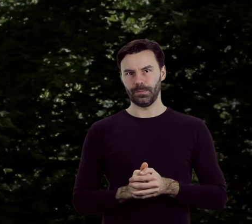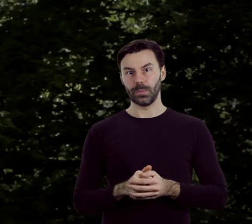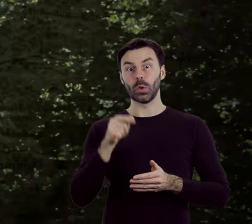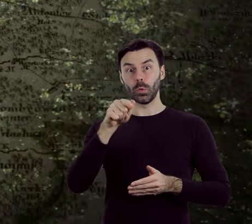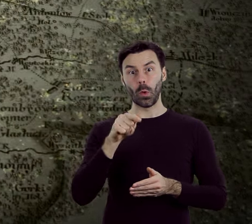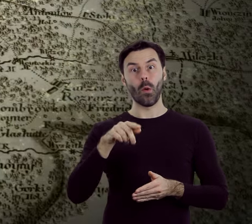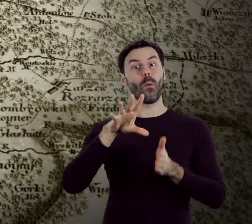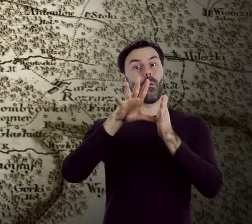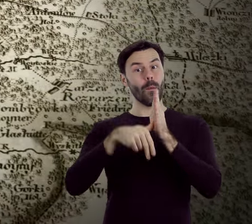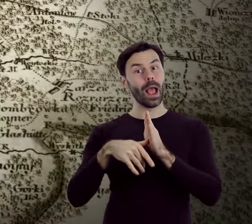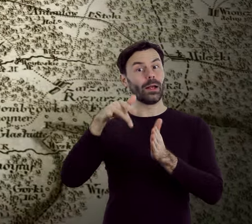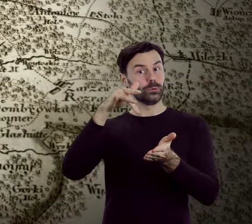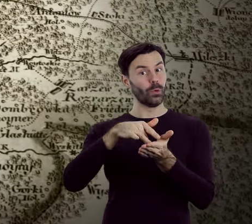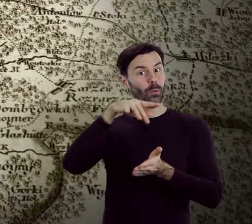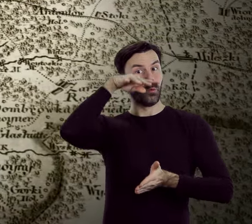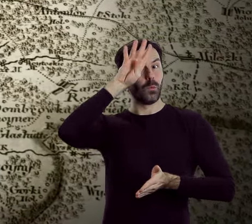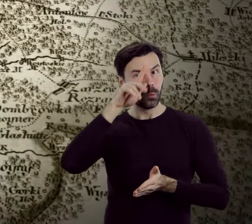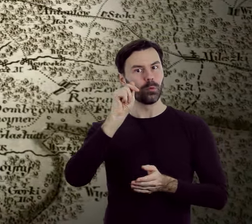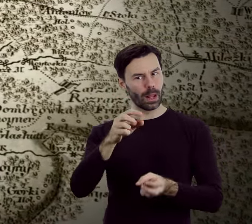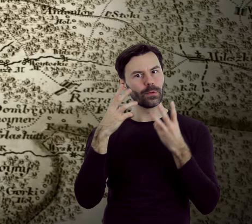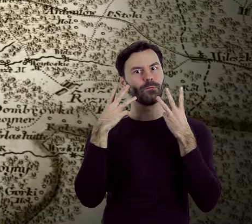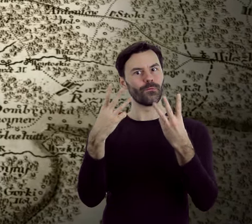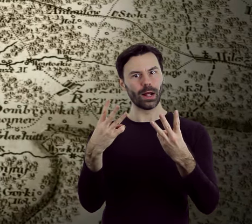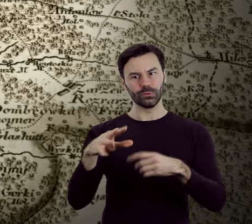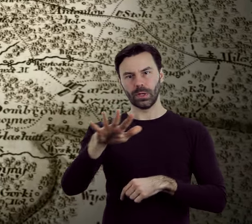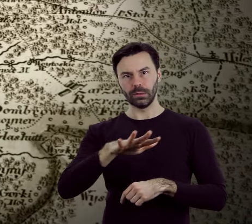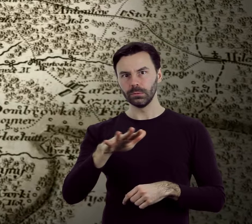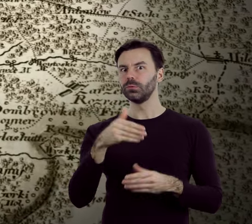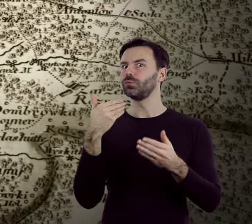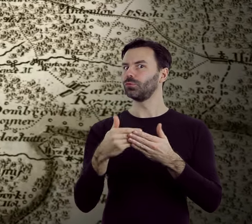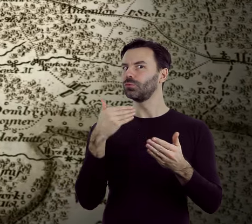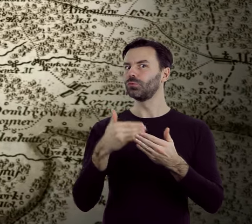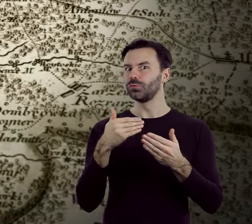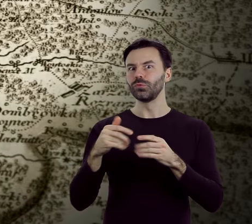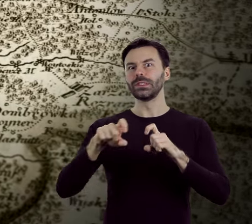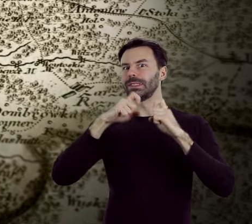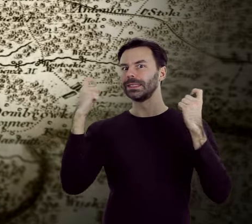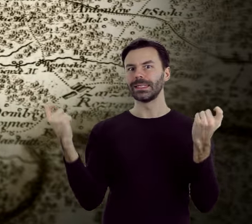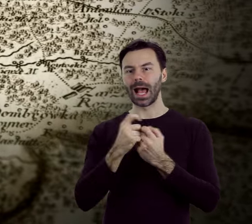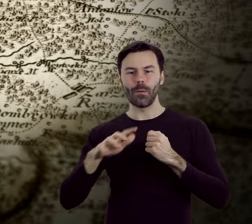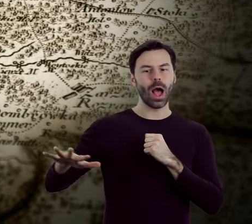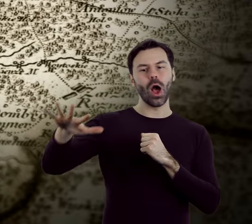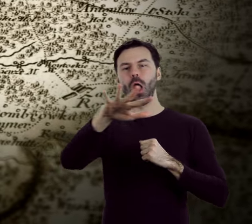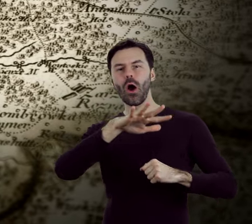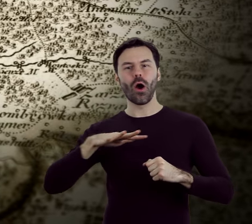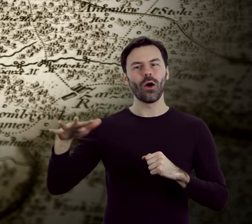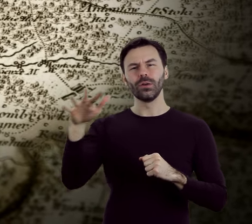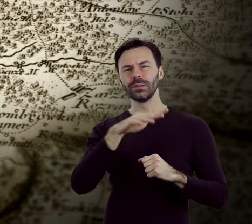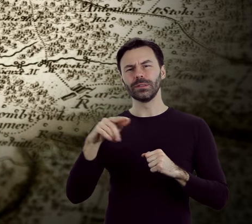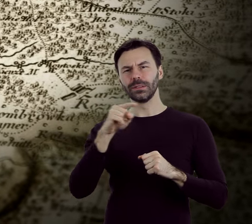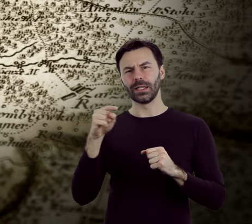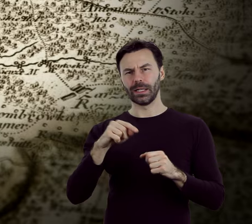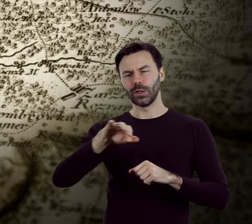Położenie miasta tego jest szczególniejsze z wielu względów. Znajduje się z całą swoją rozległą okolicą pod obszernym